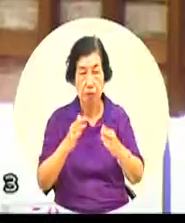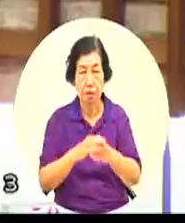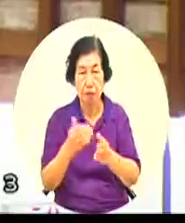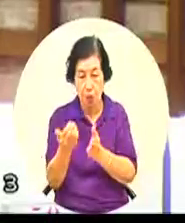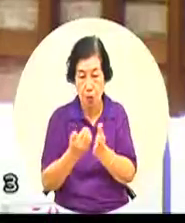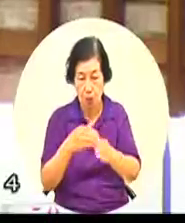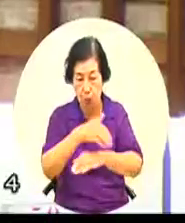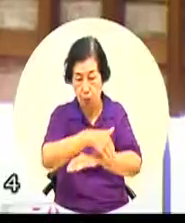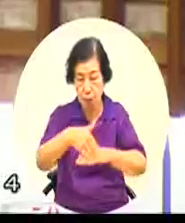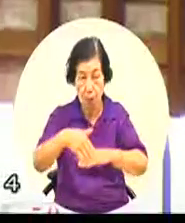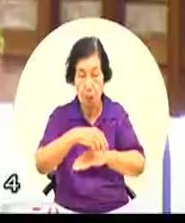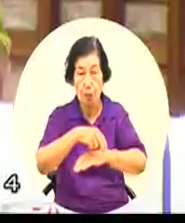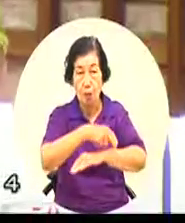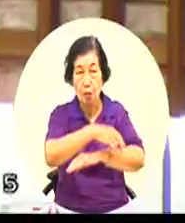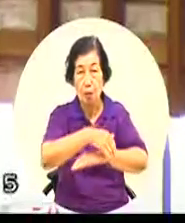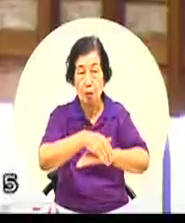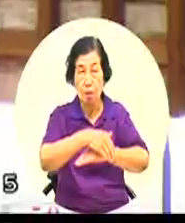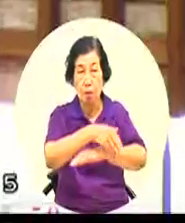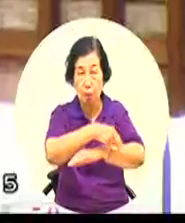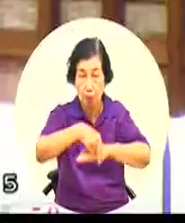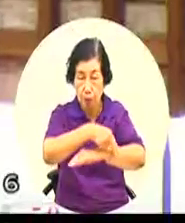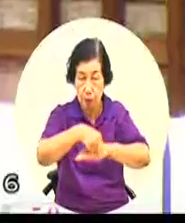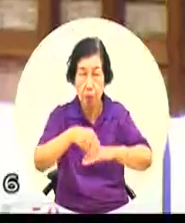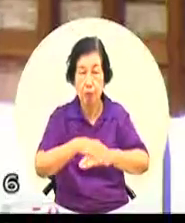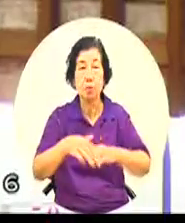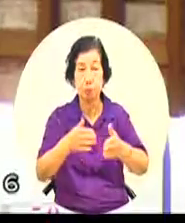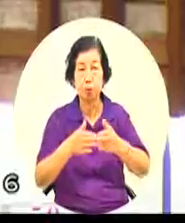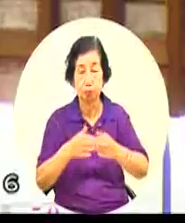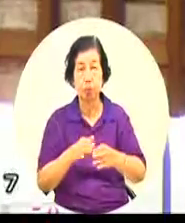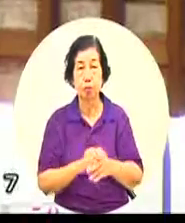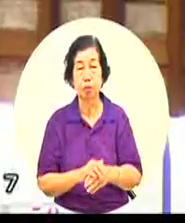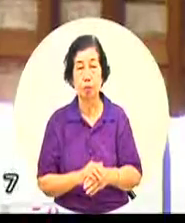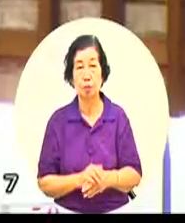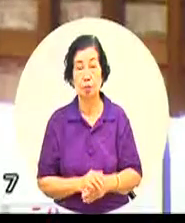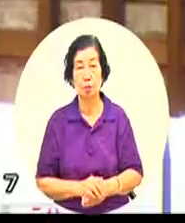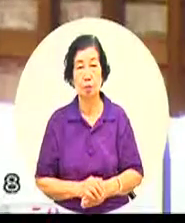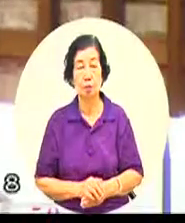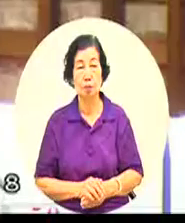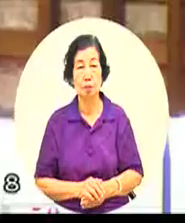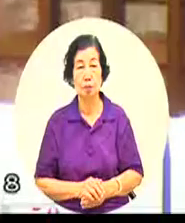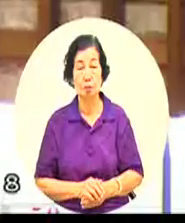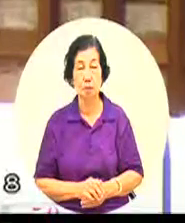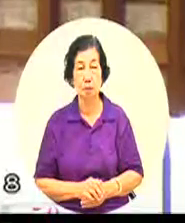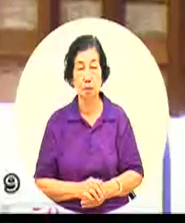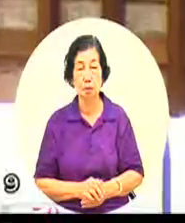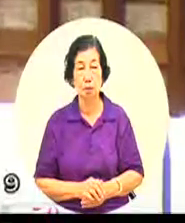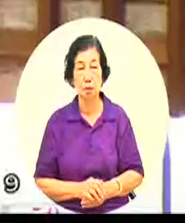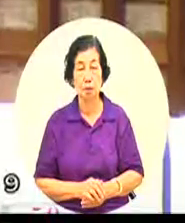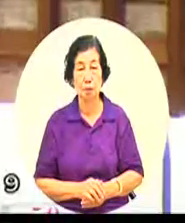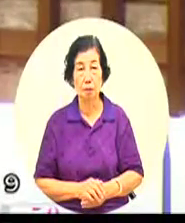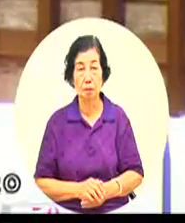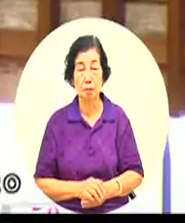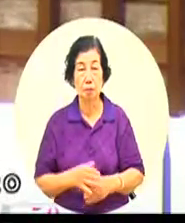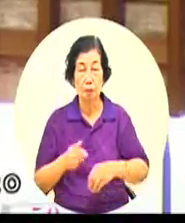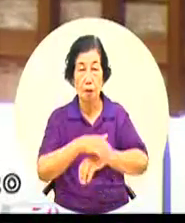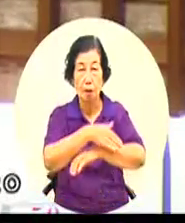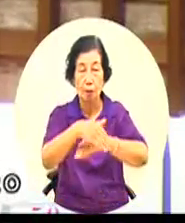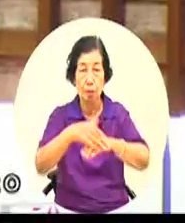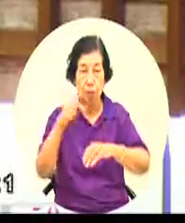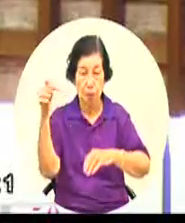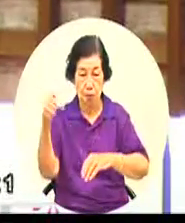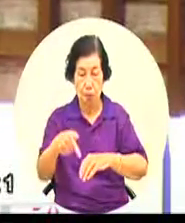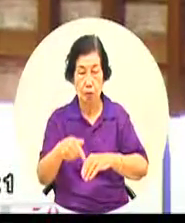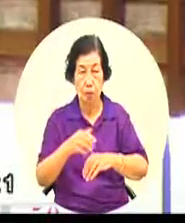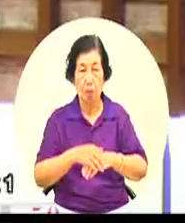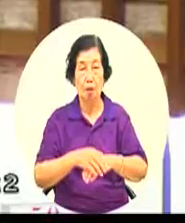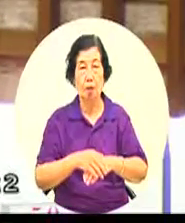出来啊，让学校能够做一个应应的哈。那么接着下来啊，就是乡下少子化嘛哈、啊。那么